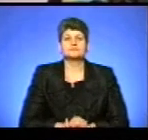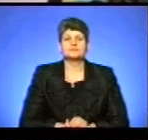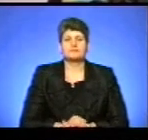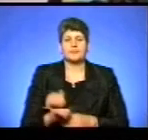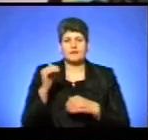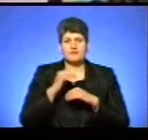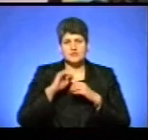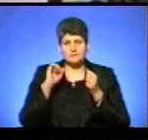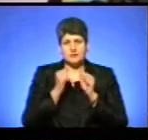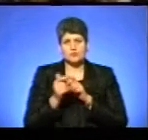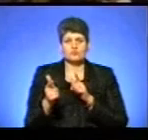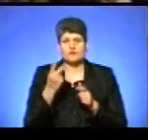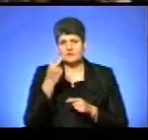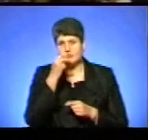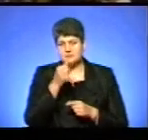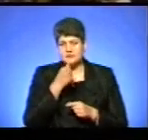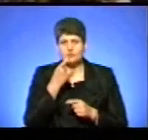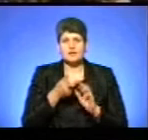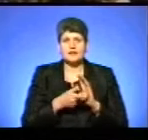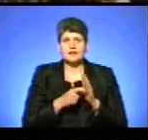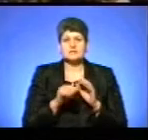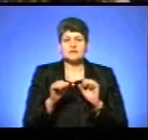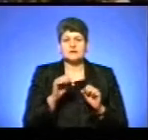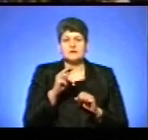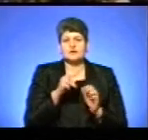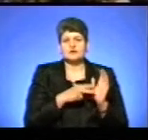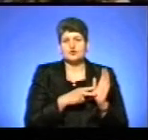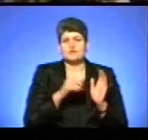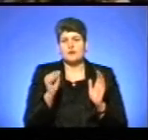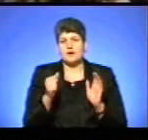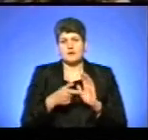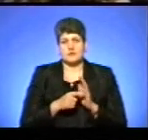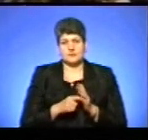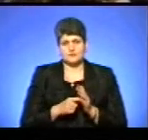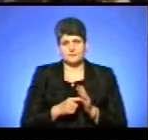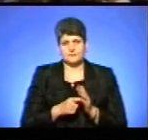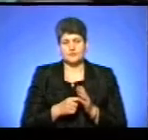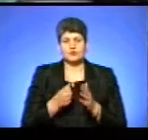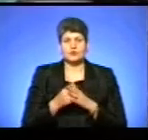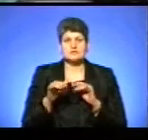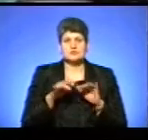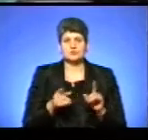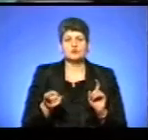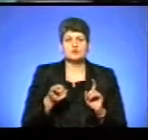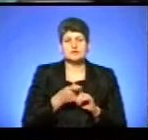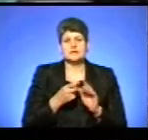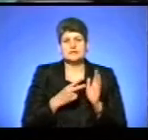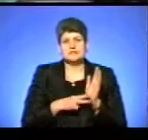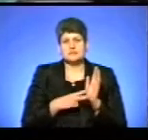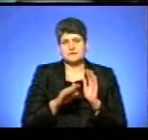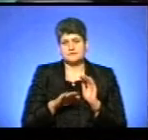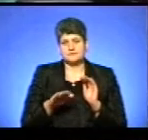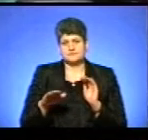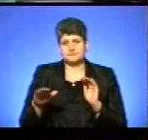Вечір пам'яті готували 2 місяці, каже класний керівник 7 А-класу Людмила Вольська. До заходу долучилися 70 учнів.